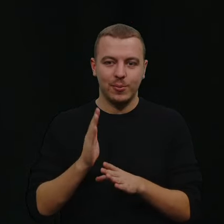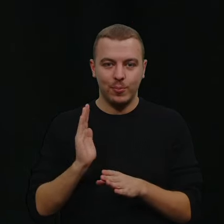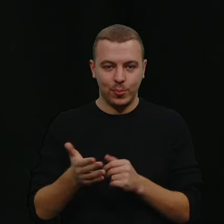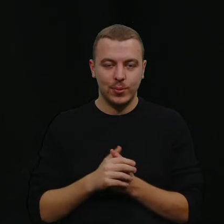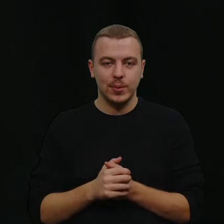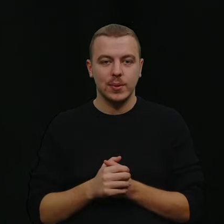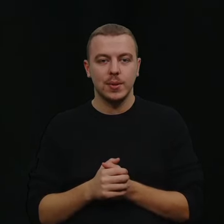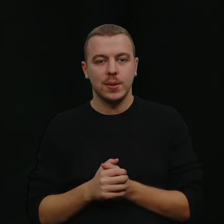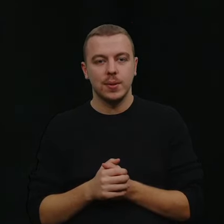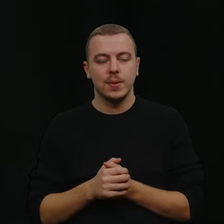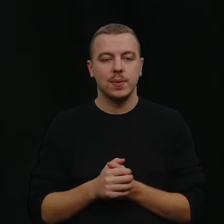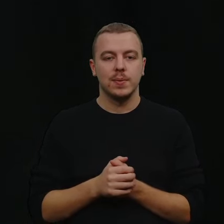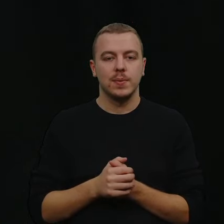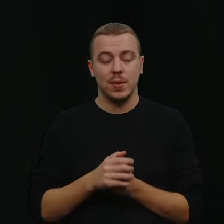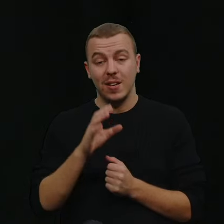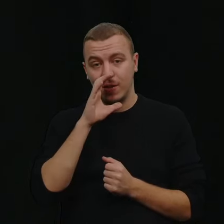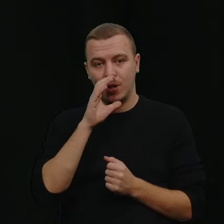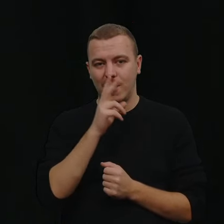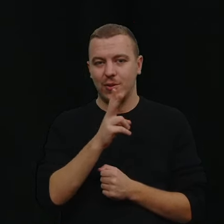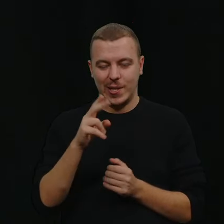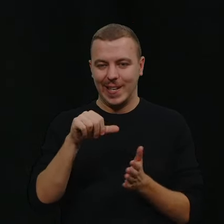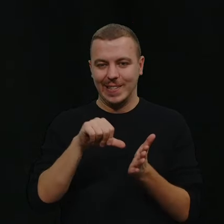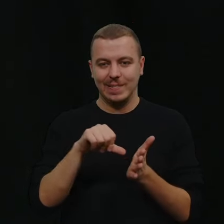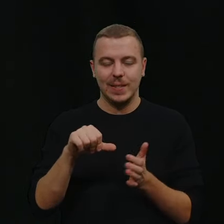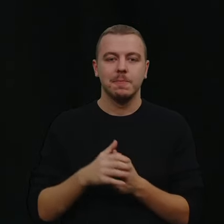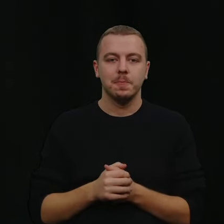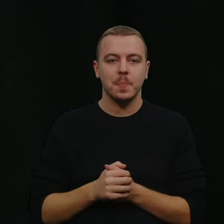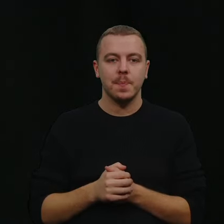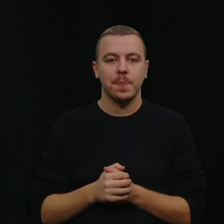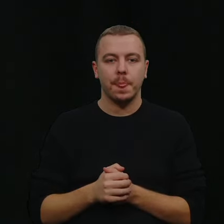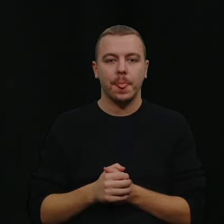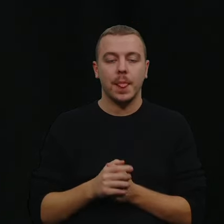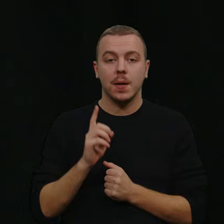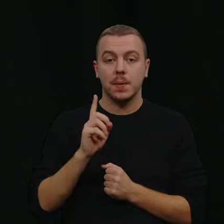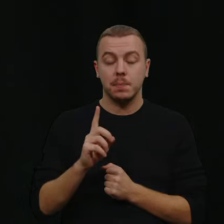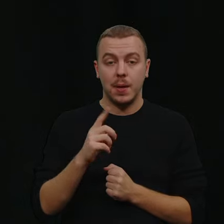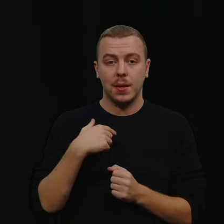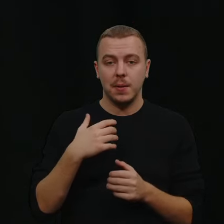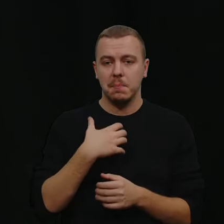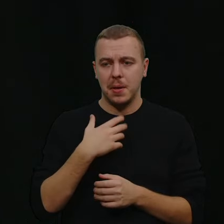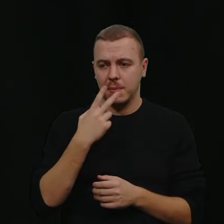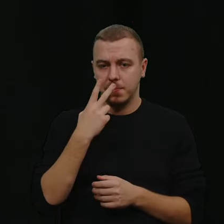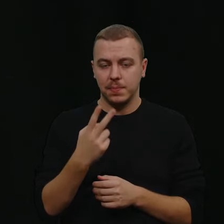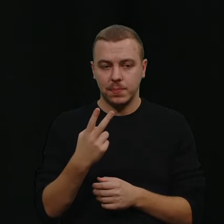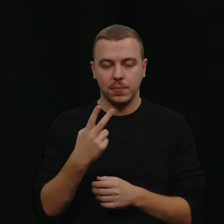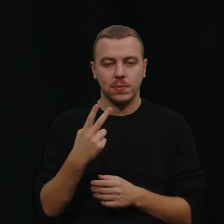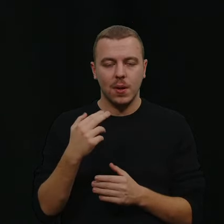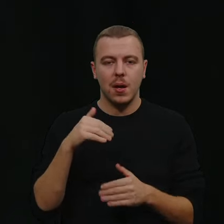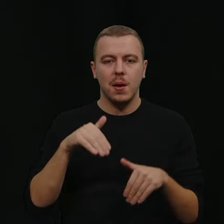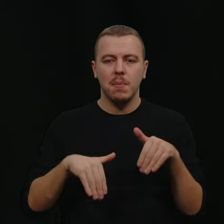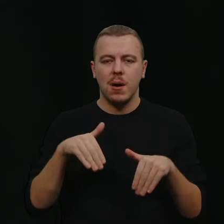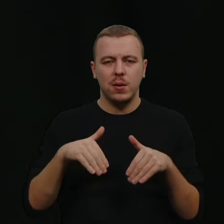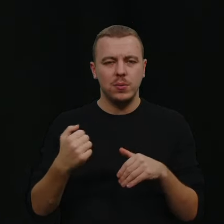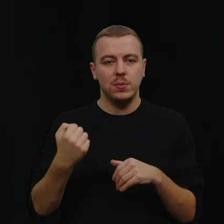tolygiau dalyvavusi Vilkaviškio rajono vienmandatėje apygardoje, bet pagrinde pasimatė, kad balsų koncentracija